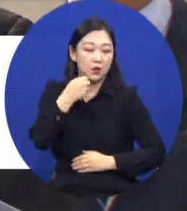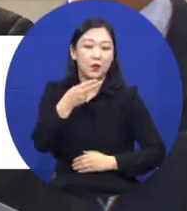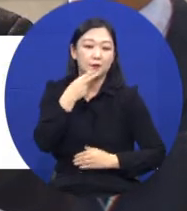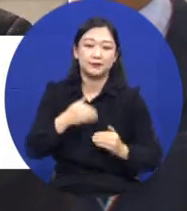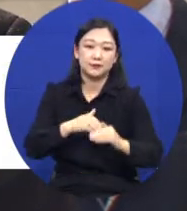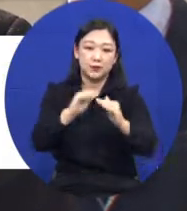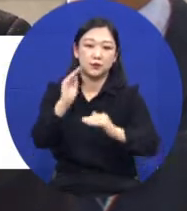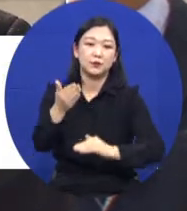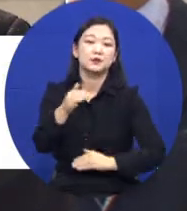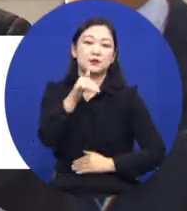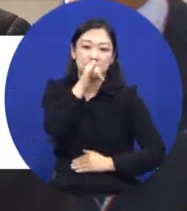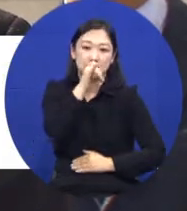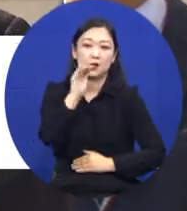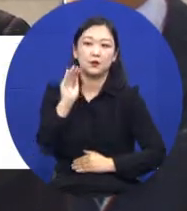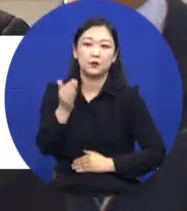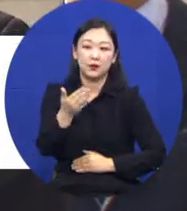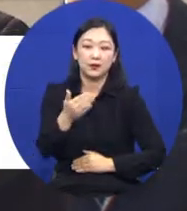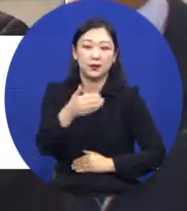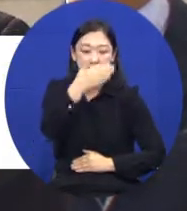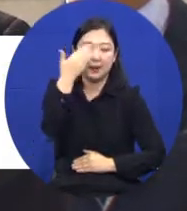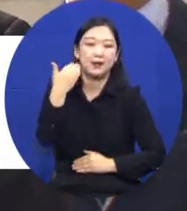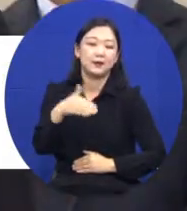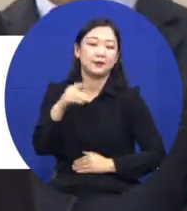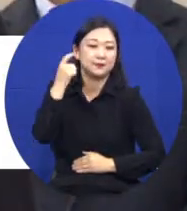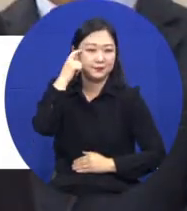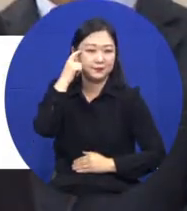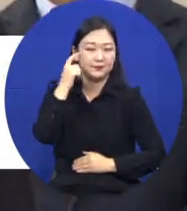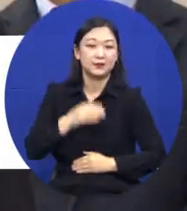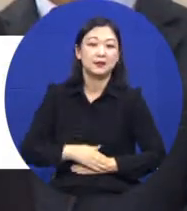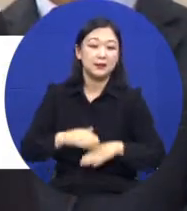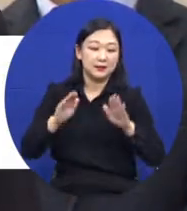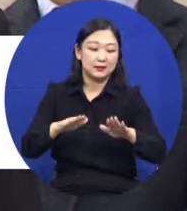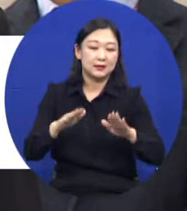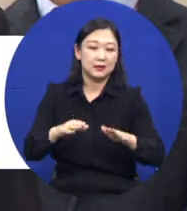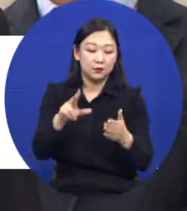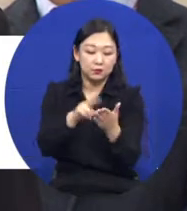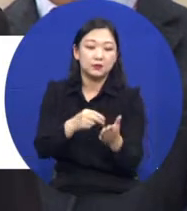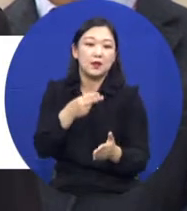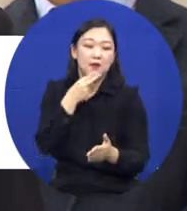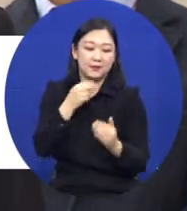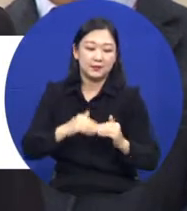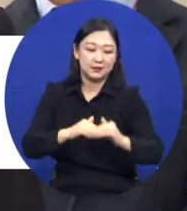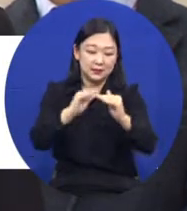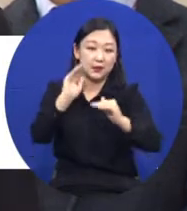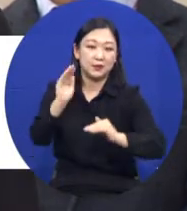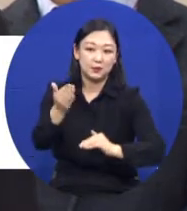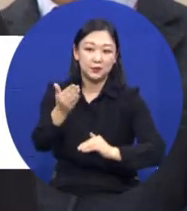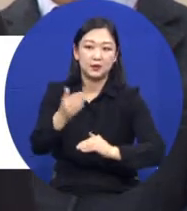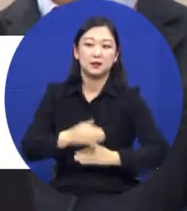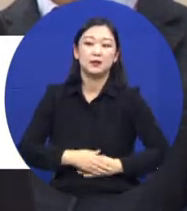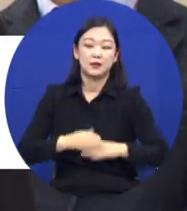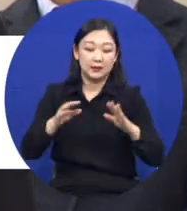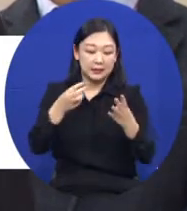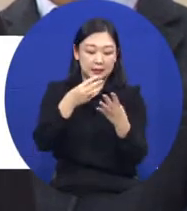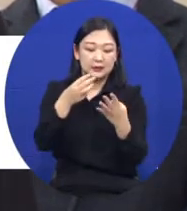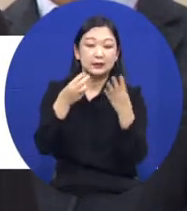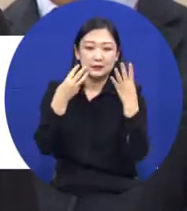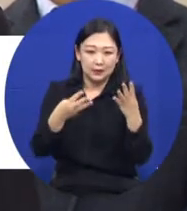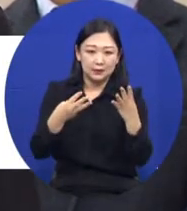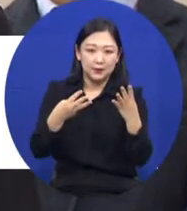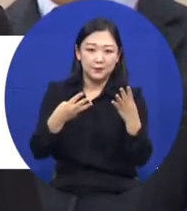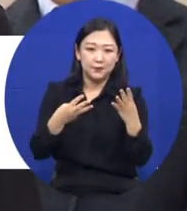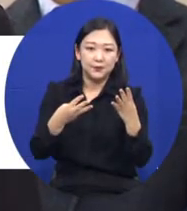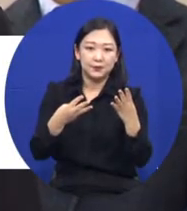수 있게 된 것을 다행으로 생각합니다 이제라도 잣 일 없이 진행이 되서 이제는 432